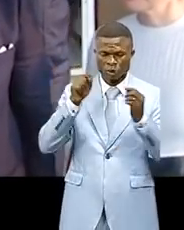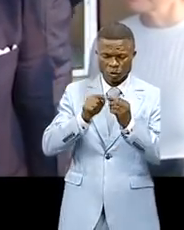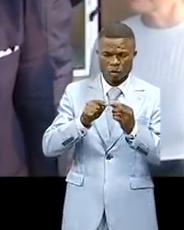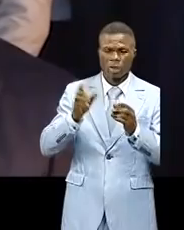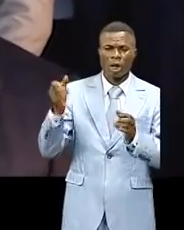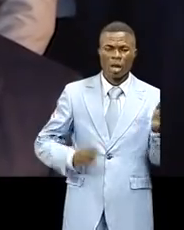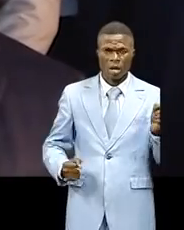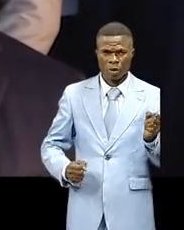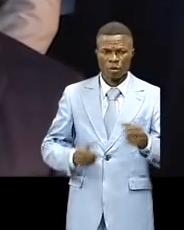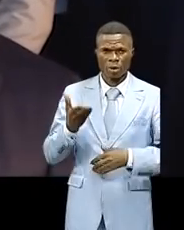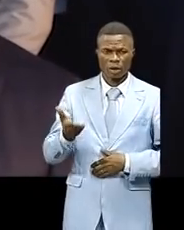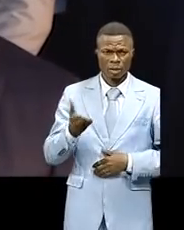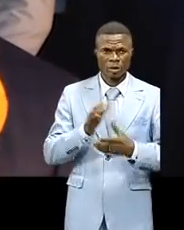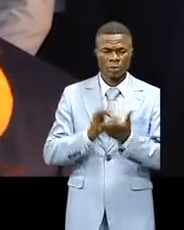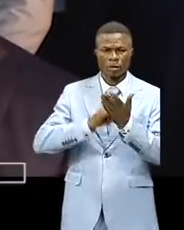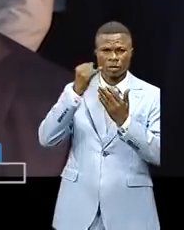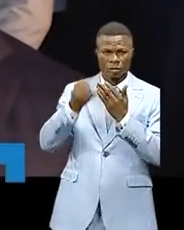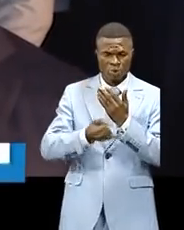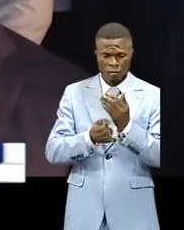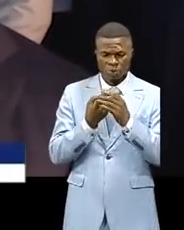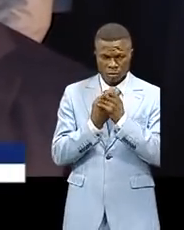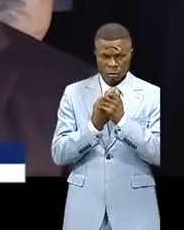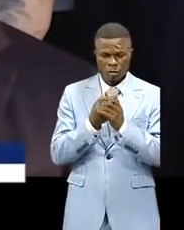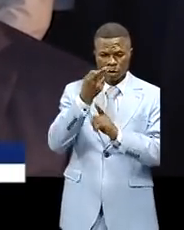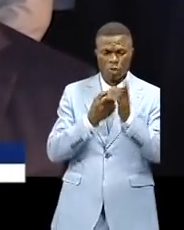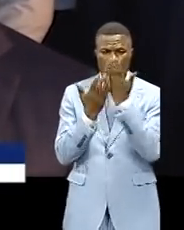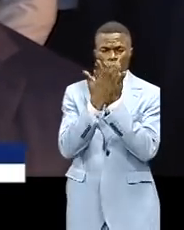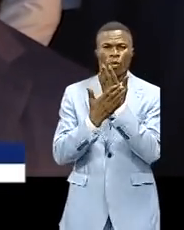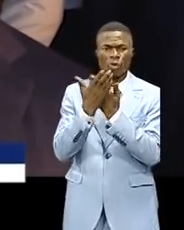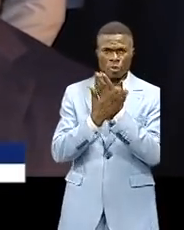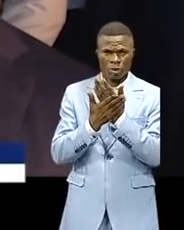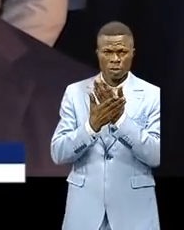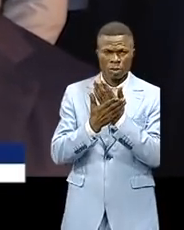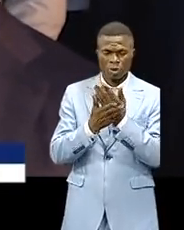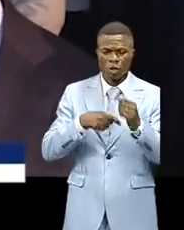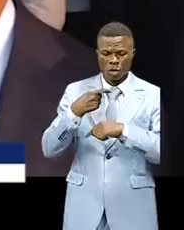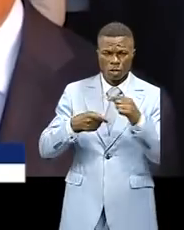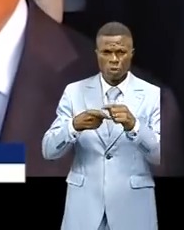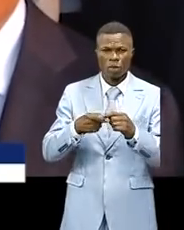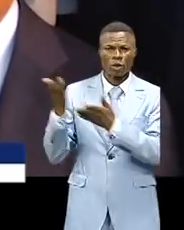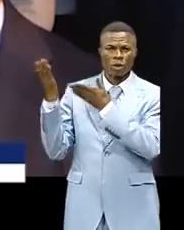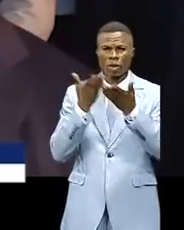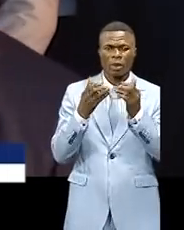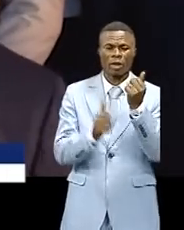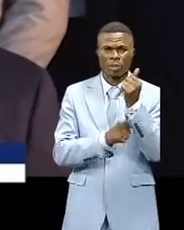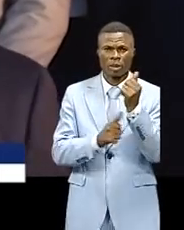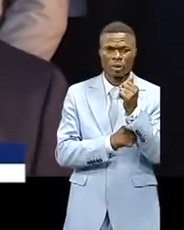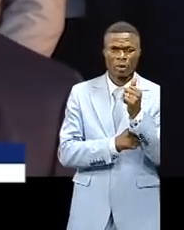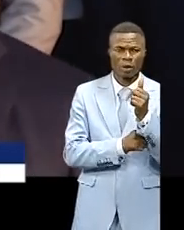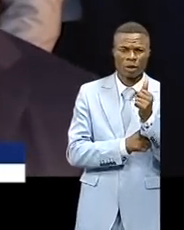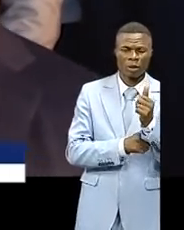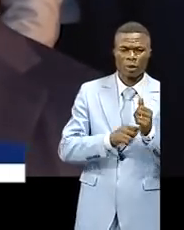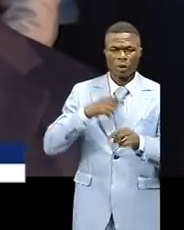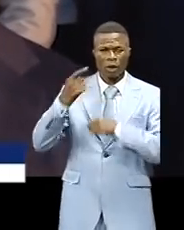angola le projet déjà en cours au moins 18 ans déjà il y aura déjà un appel d'offres qui va être fait pour que les experts